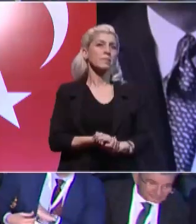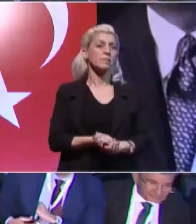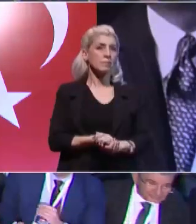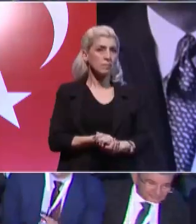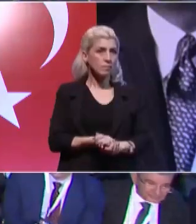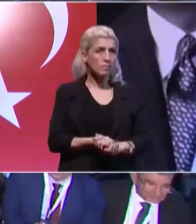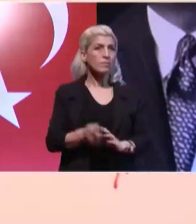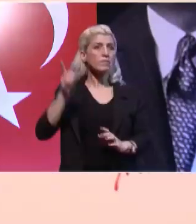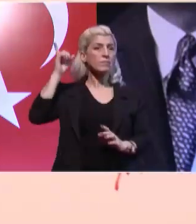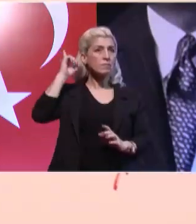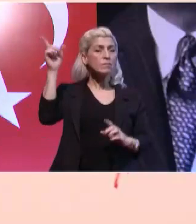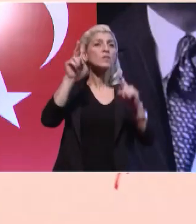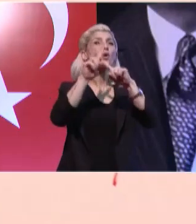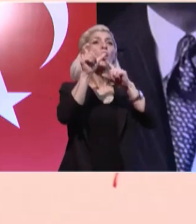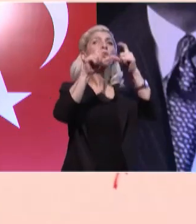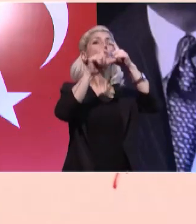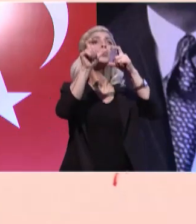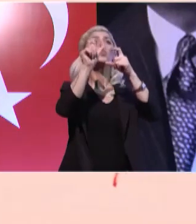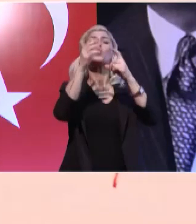Kudüs'ün ne kadar önemli olduğunu biliyoruz.